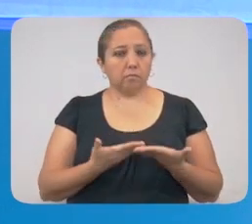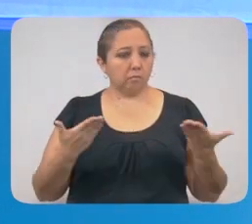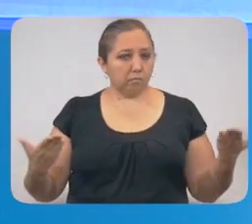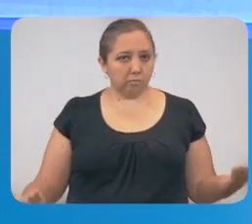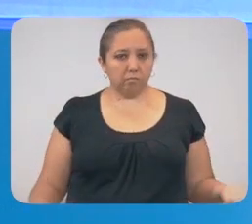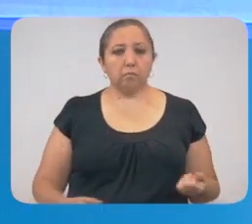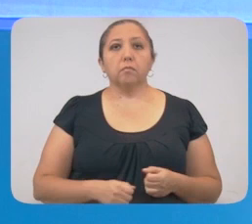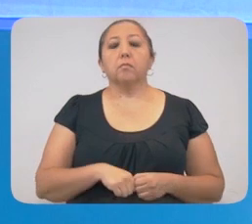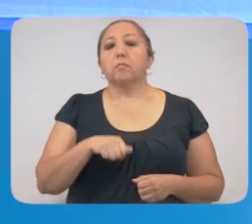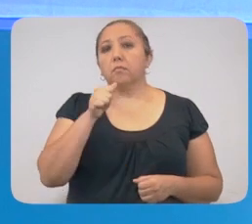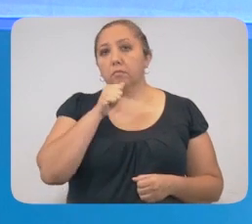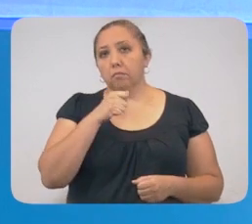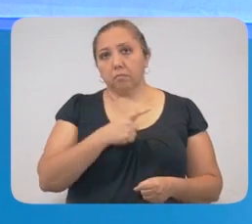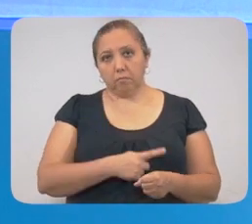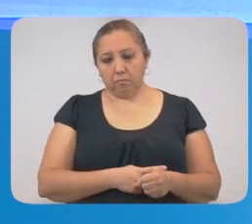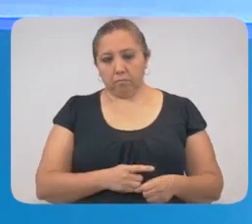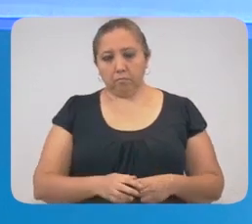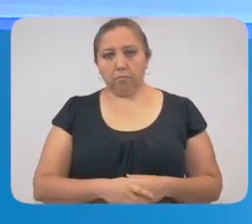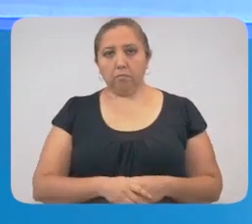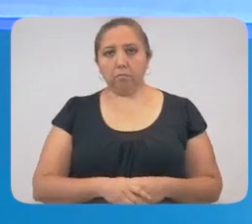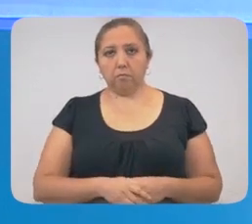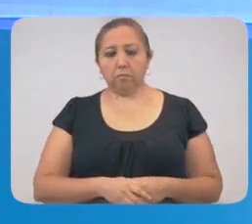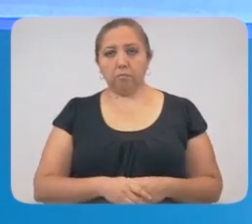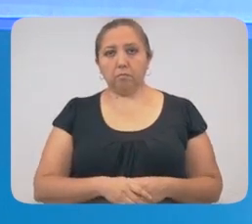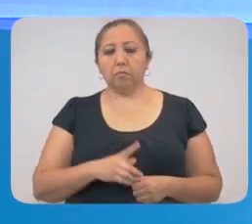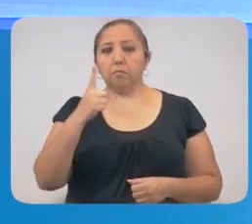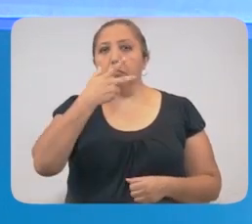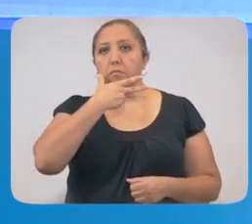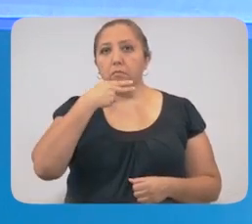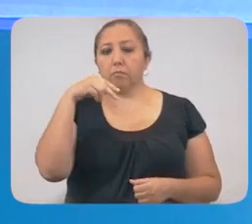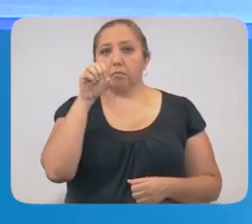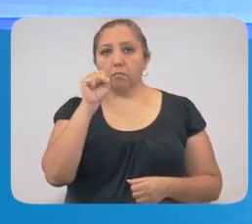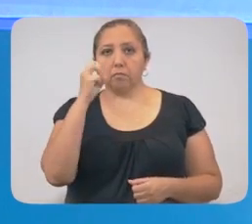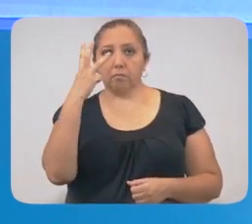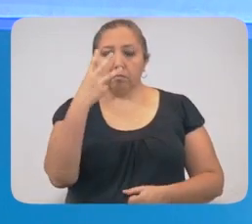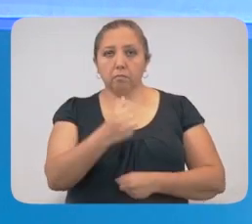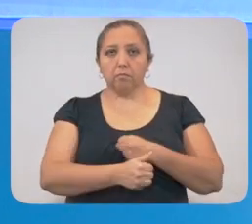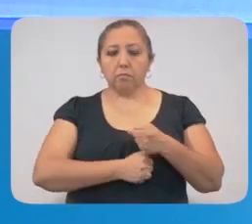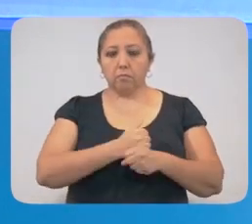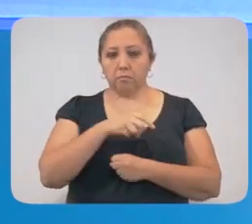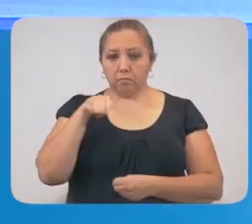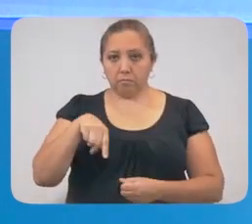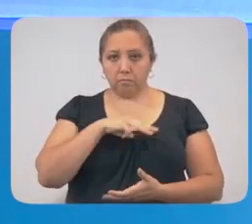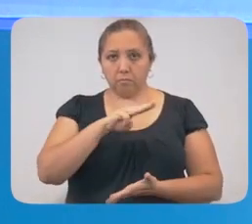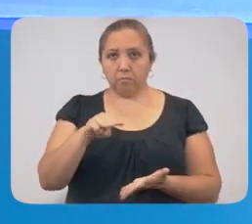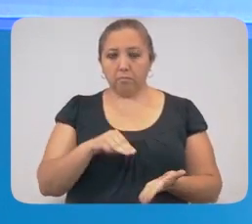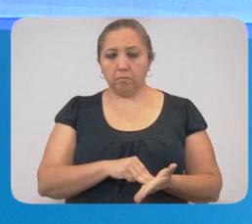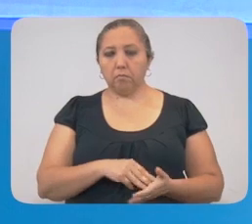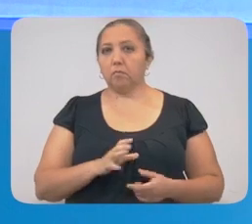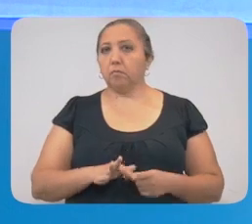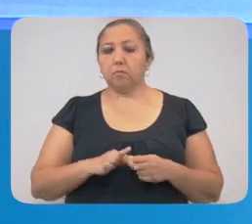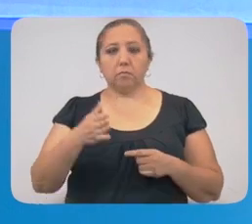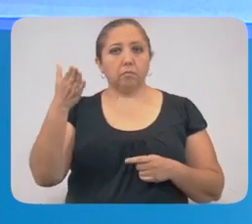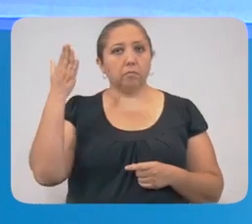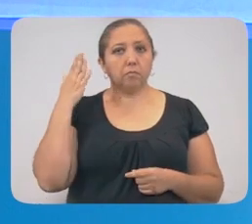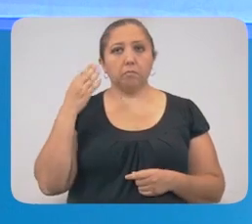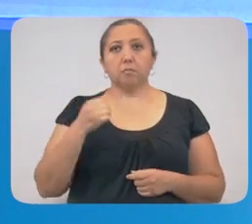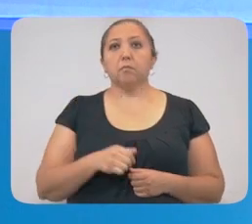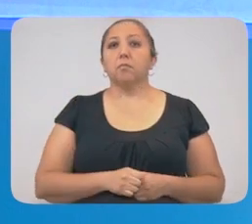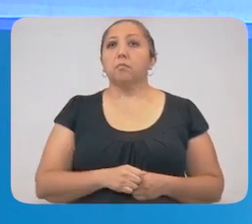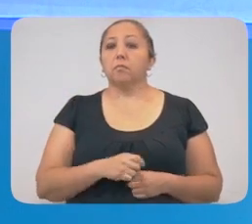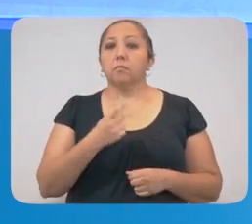machik pahaksantio le kohanilo. Juntul ship 70 jabo ti, ho ukahal shan, yan talamilti tu presión shankachi, le marro